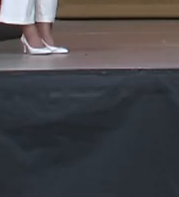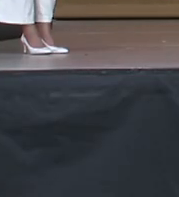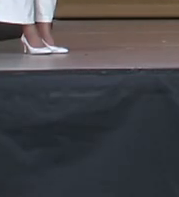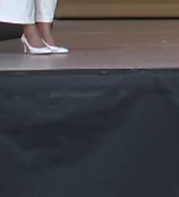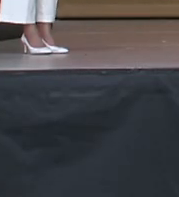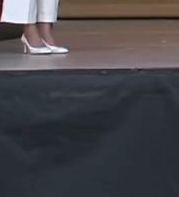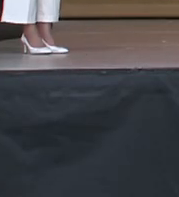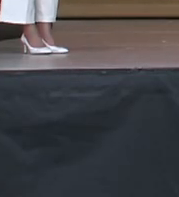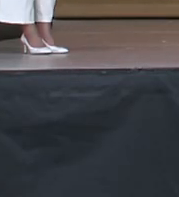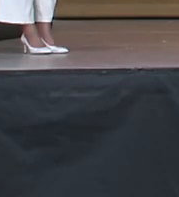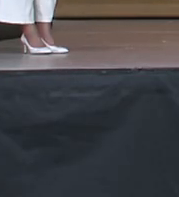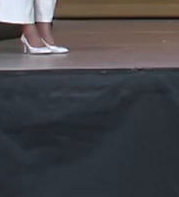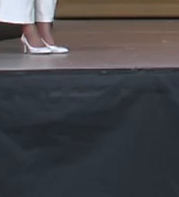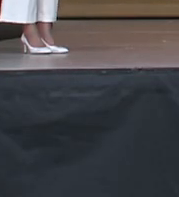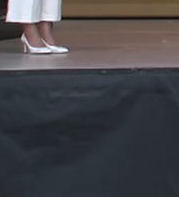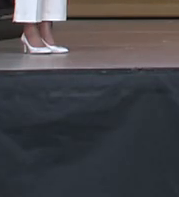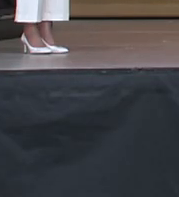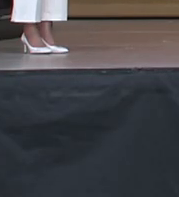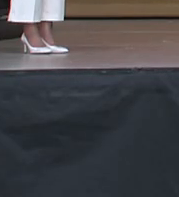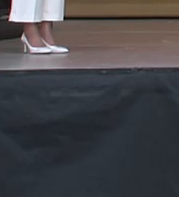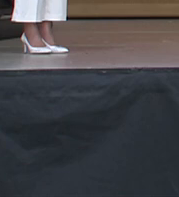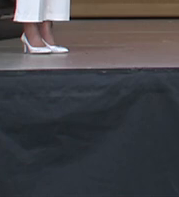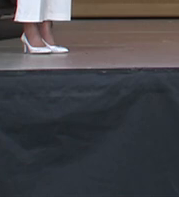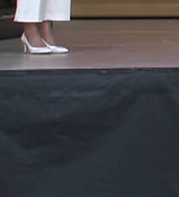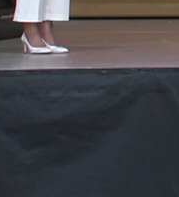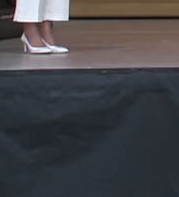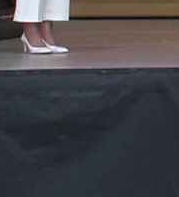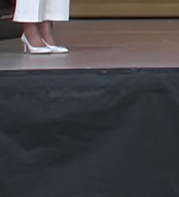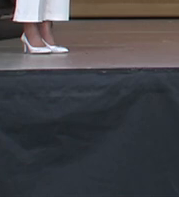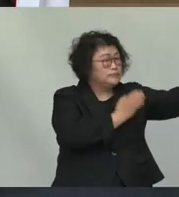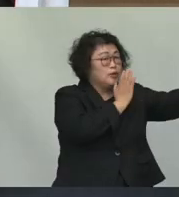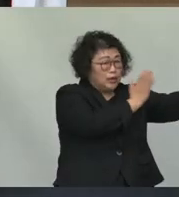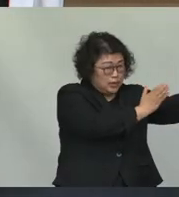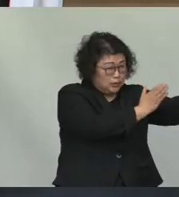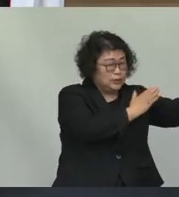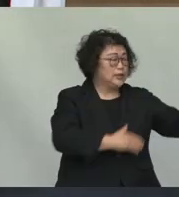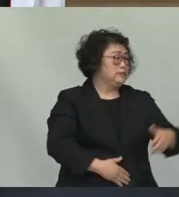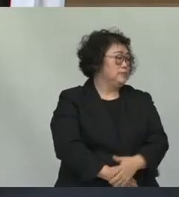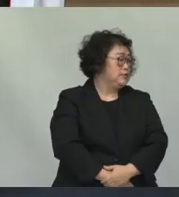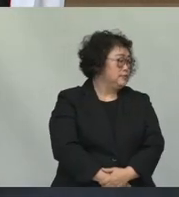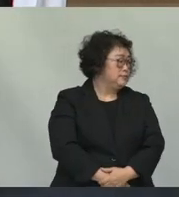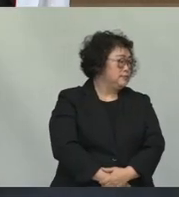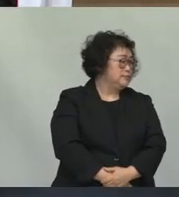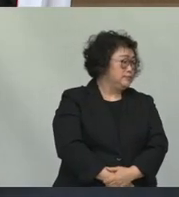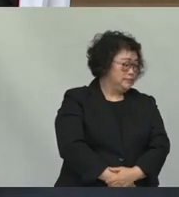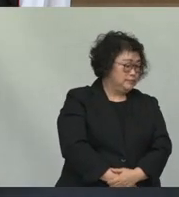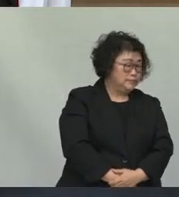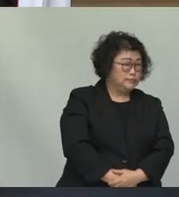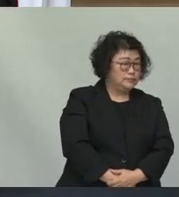それでは平沢さん聖火皿へ聖火の点火をお願いいたします。